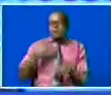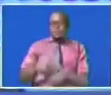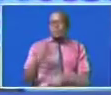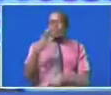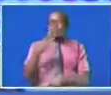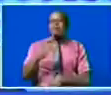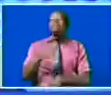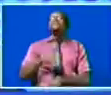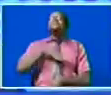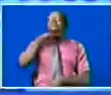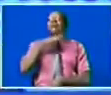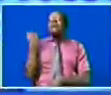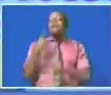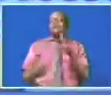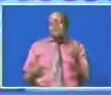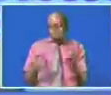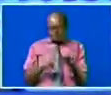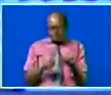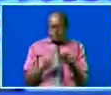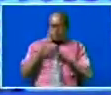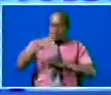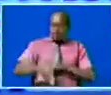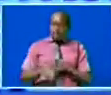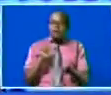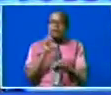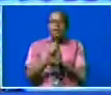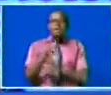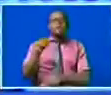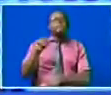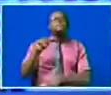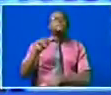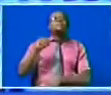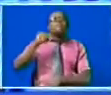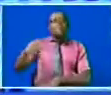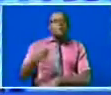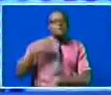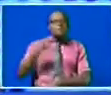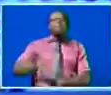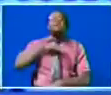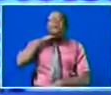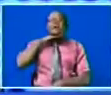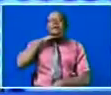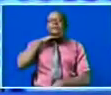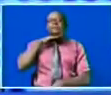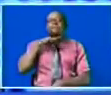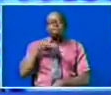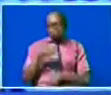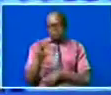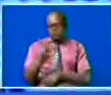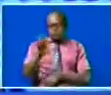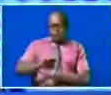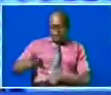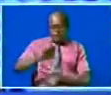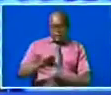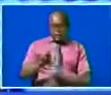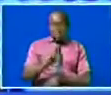jana nchini humo. Vilevile zaidi ya watu 11,000 walifariki nchini Guinea, Sierra Leone na Liberia kule Afrika